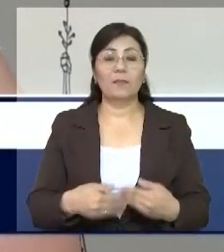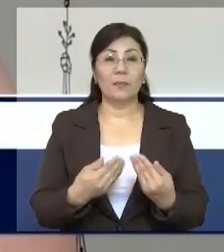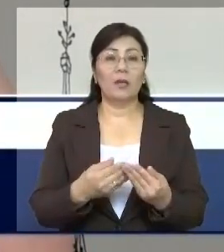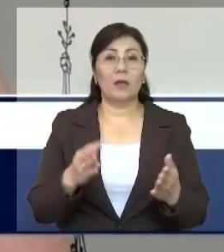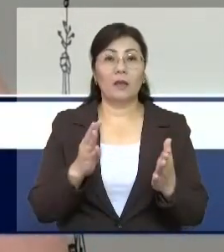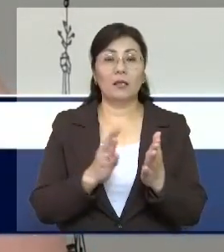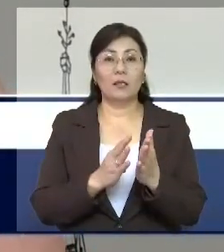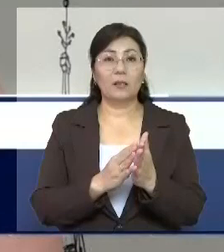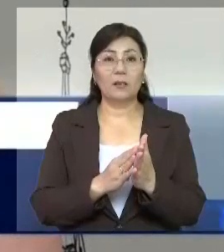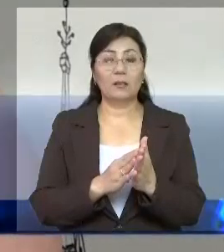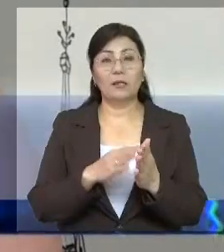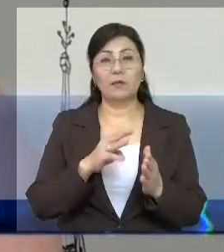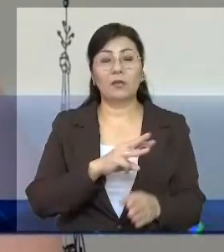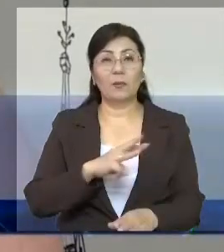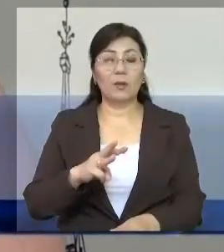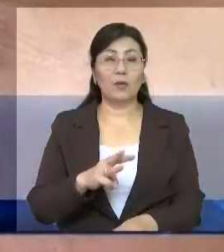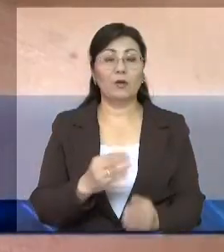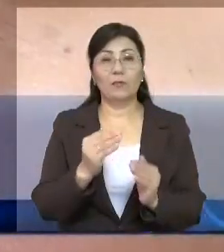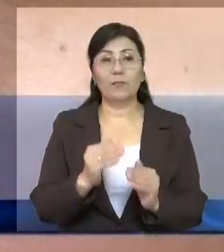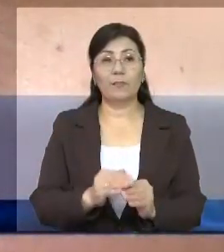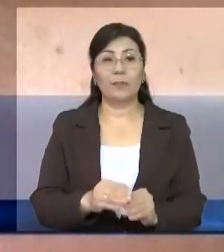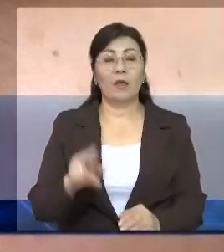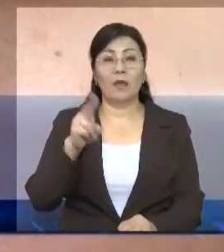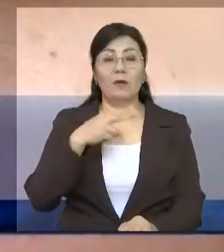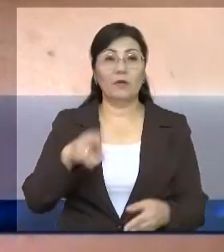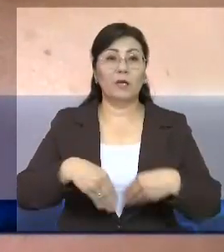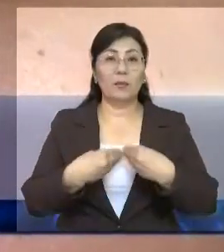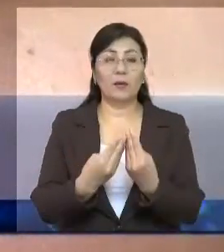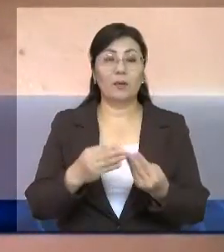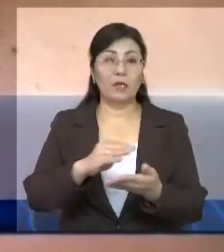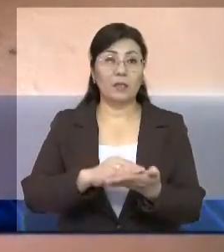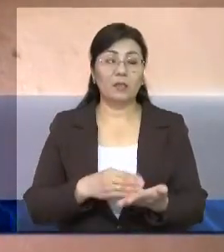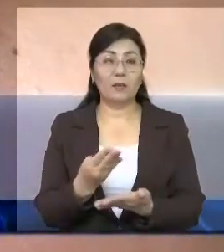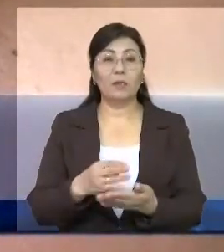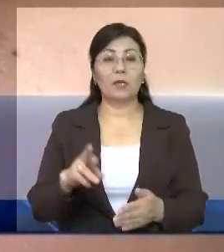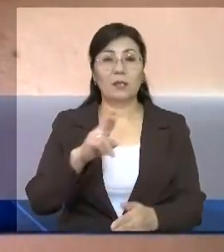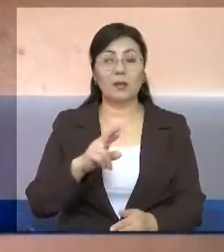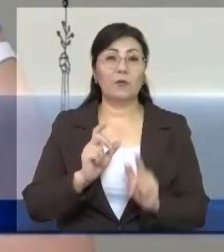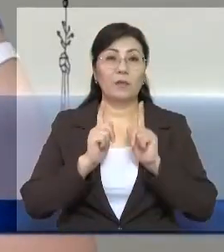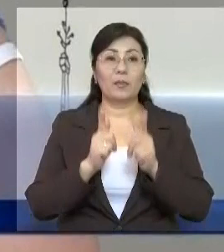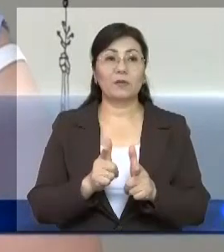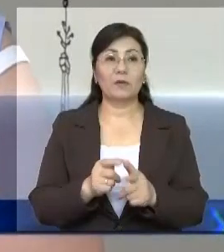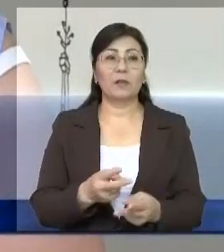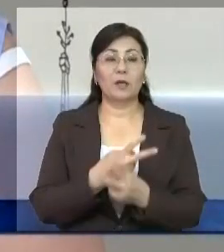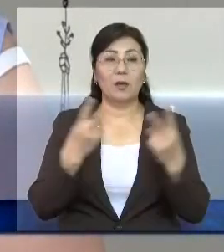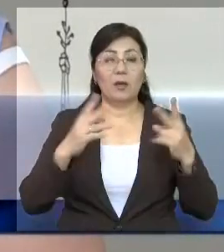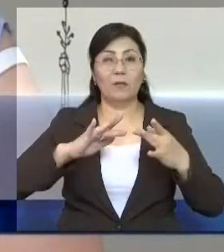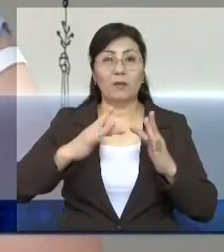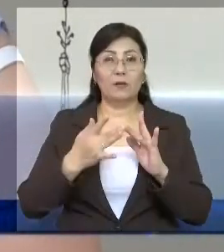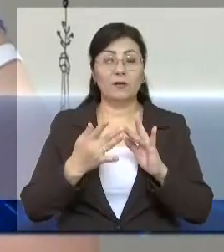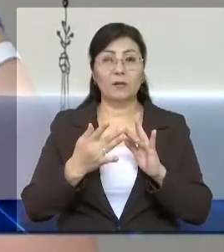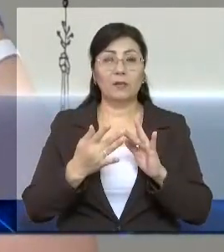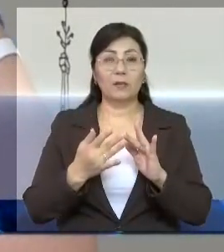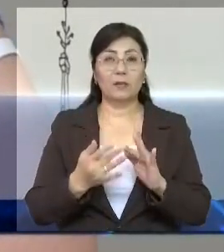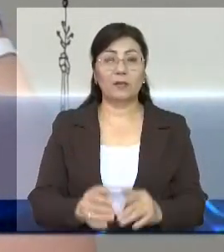миллионов. Остальное, получается, мы внесли сами. В декабре подали. И в январе где-то одобрили. Увидела в Инстаграме эту